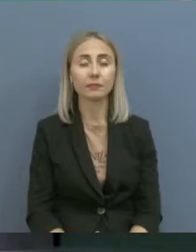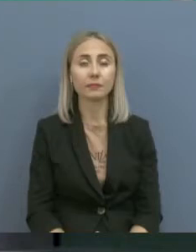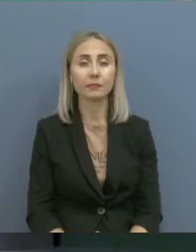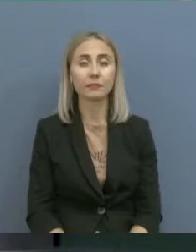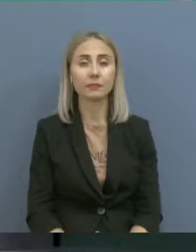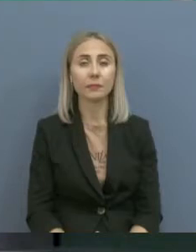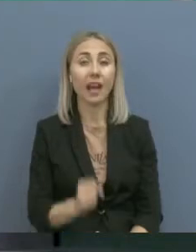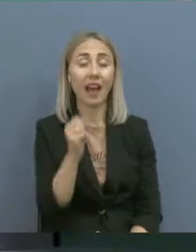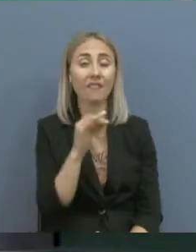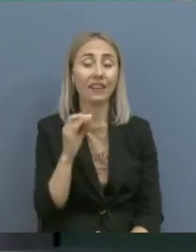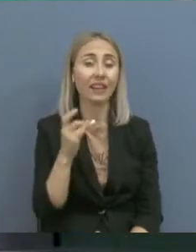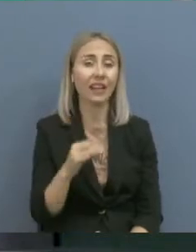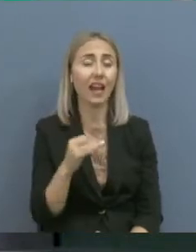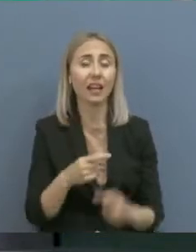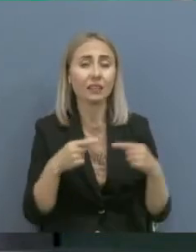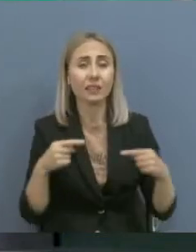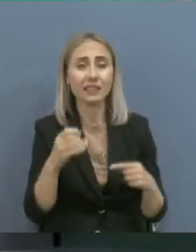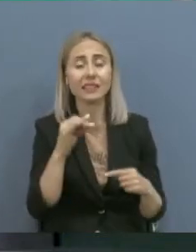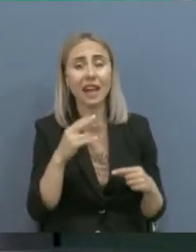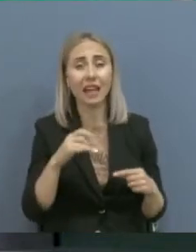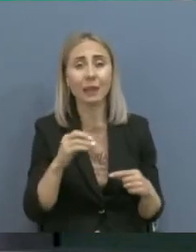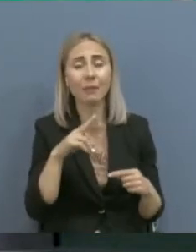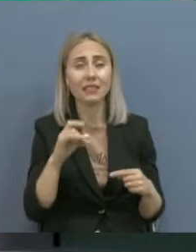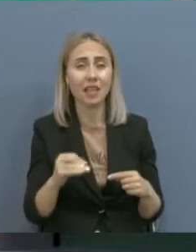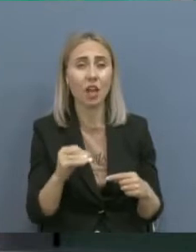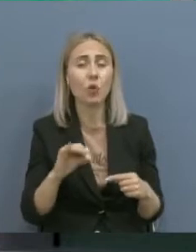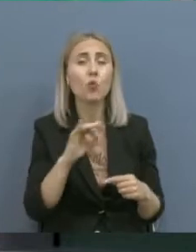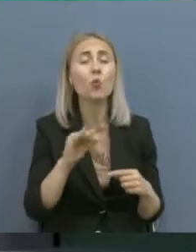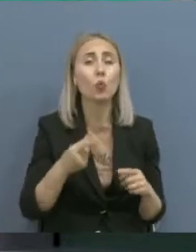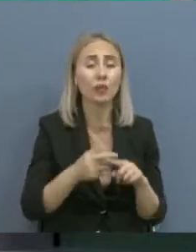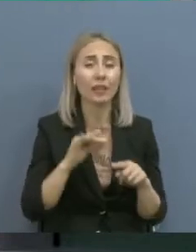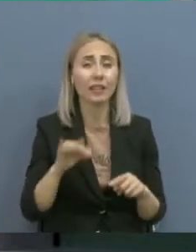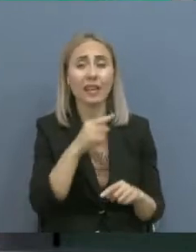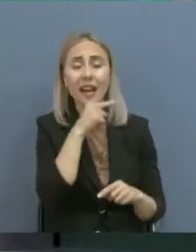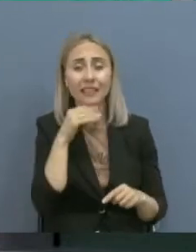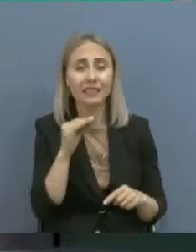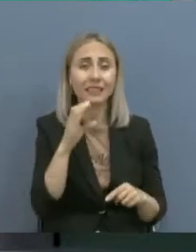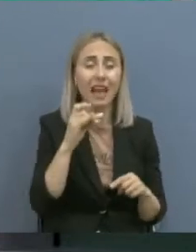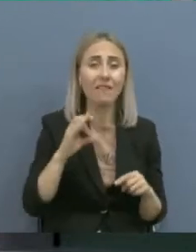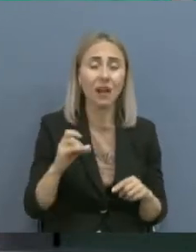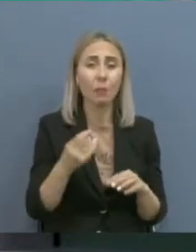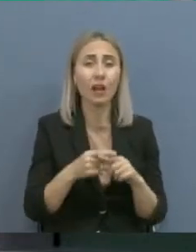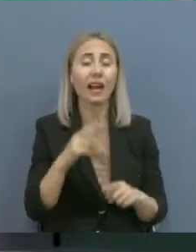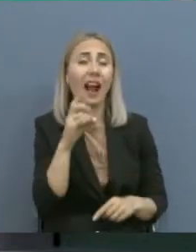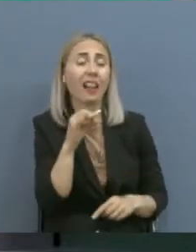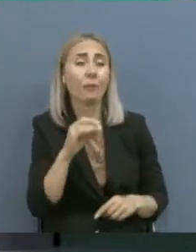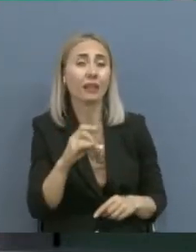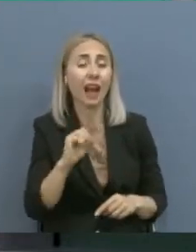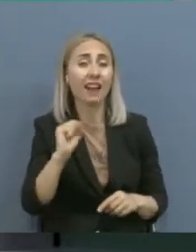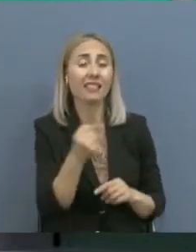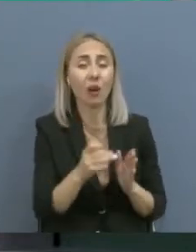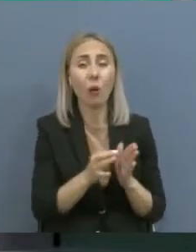Африка мен Парсы шығанағы, оңтүстік және Орталық Азия, Ресейдің оңтүстік аймағы, Ставрополь, Қалмық жері мен Астрахан облысы